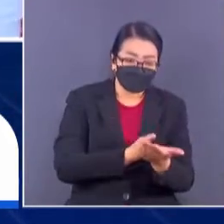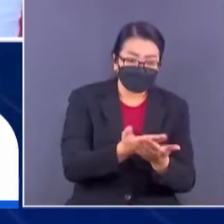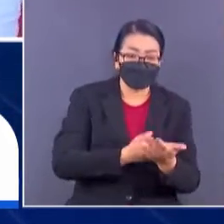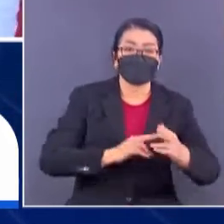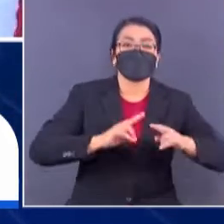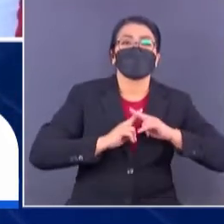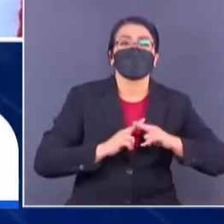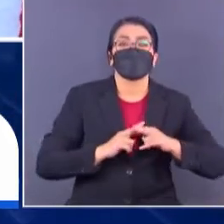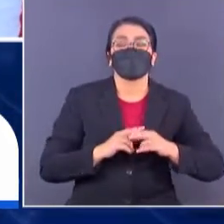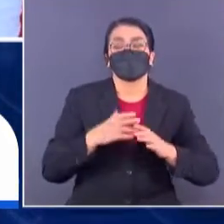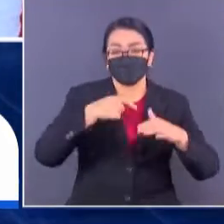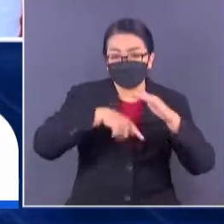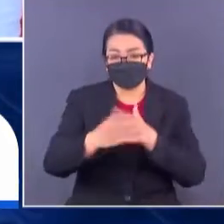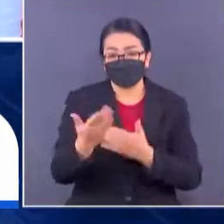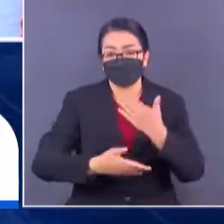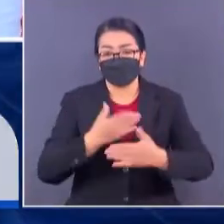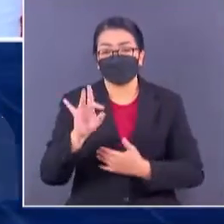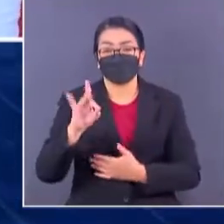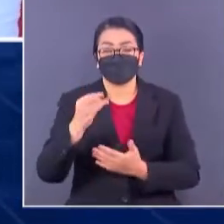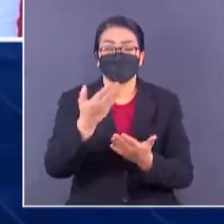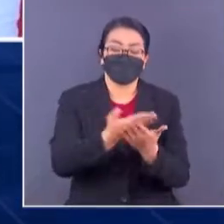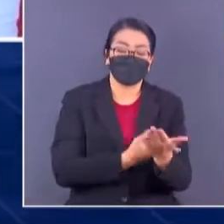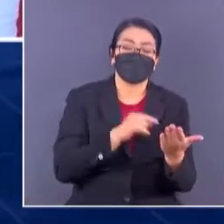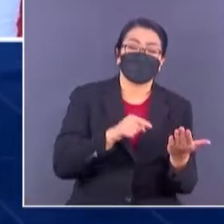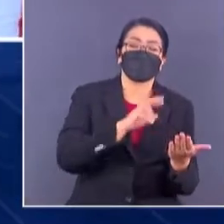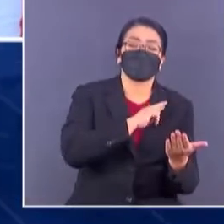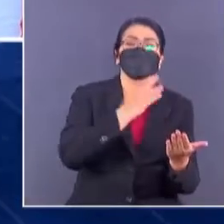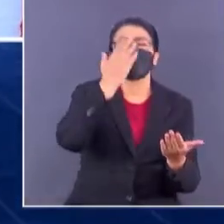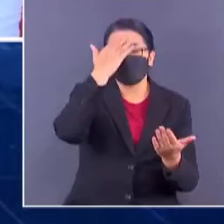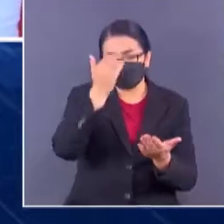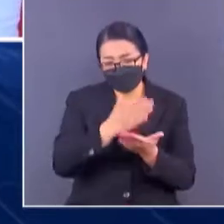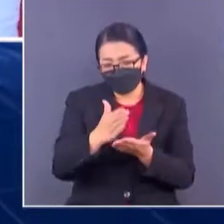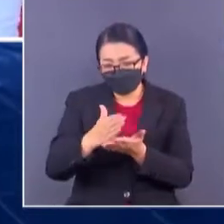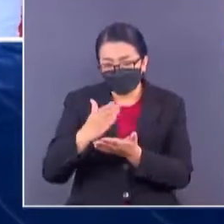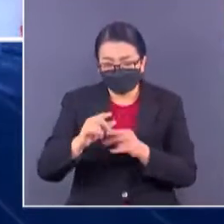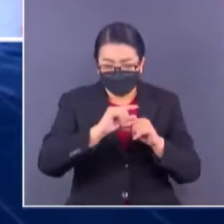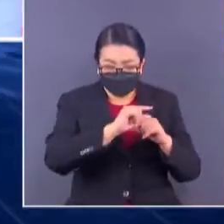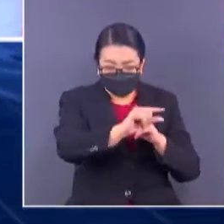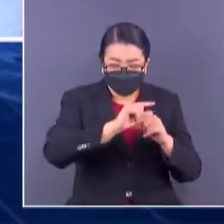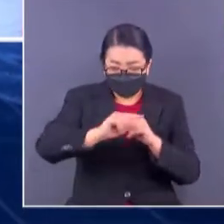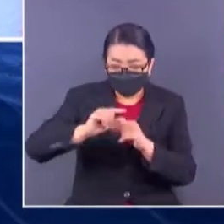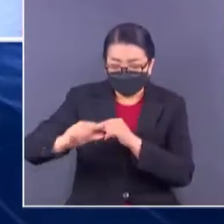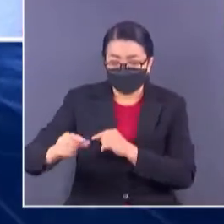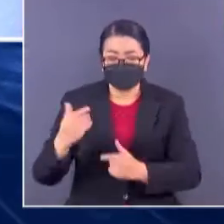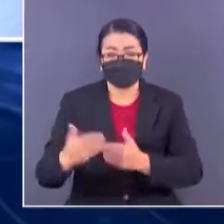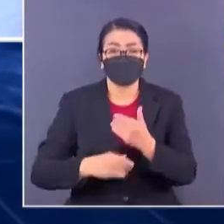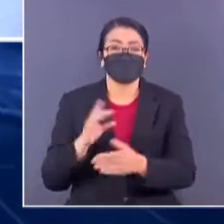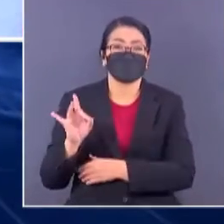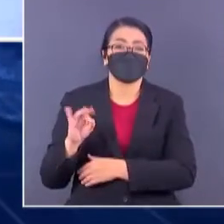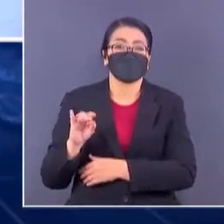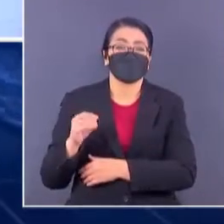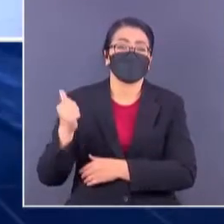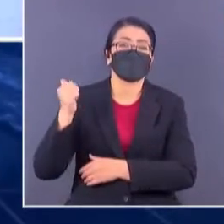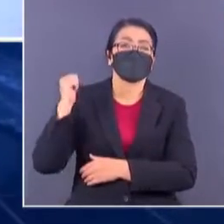เอาไปอยู่ในโลกออนไลน์เองส่วนหนึ่งทำไมไม่จัดสรรโควต้าให้ผู้ค้ารายย่อยให้ขายในราคา80บาทเหมือนเดิม